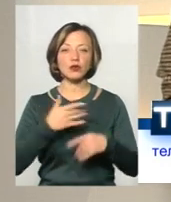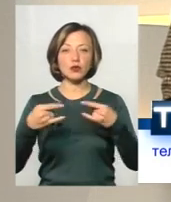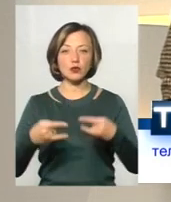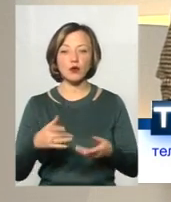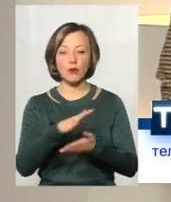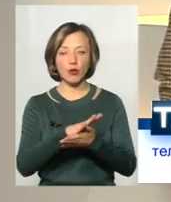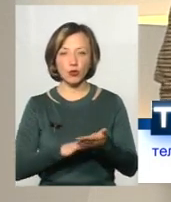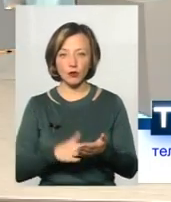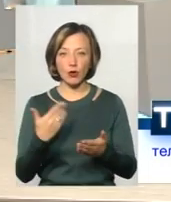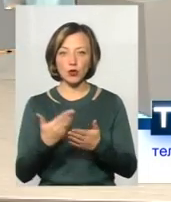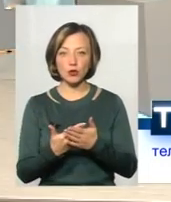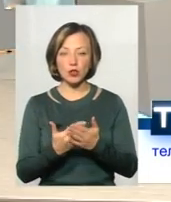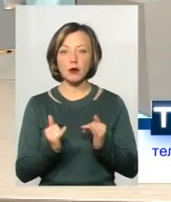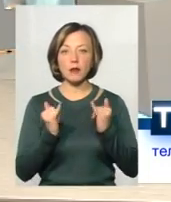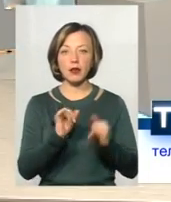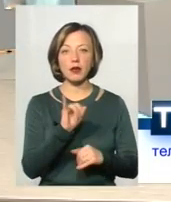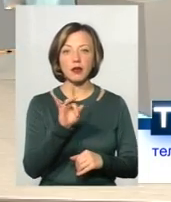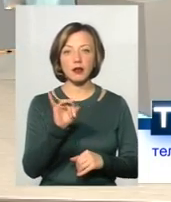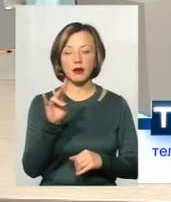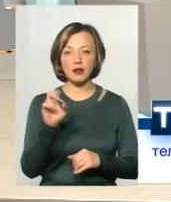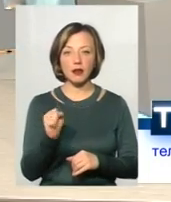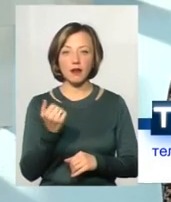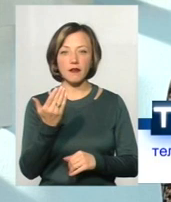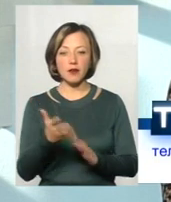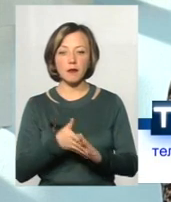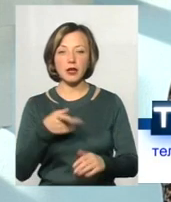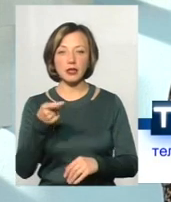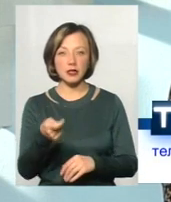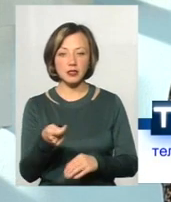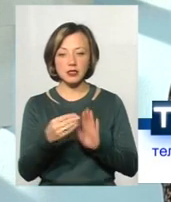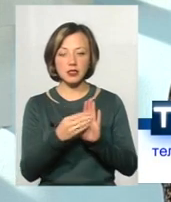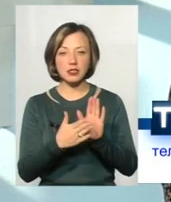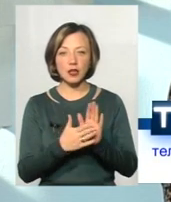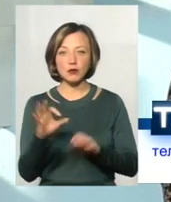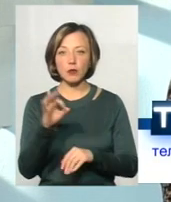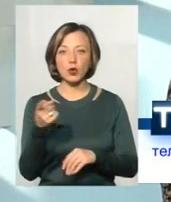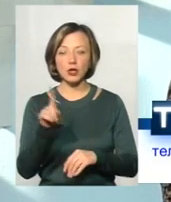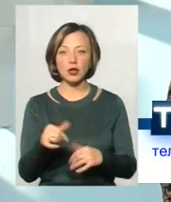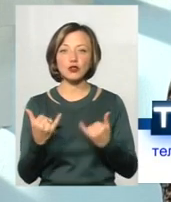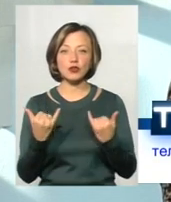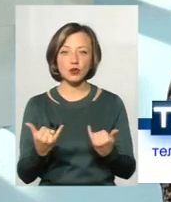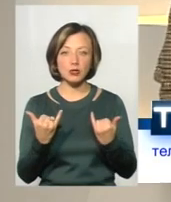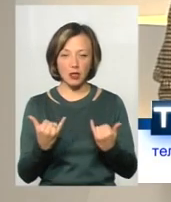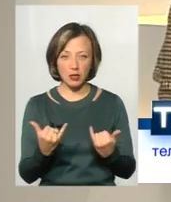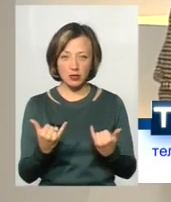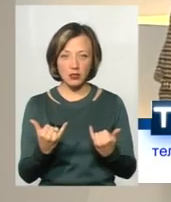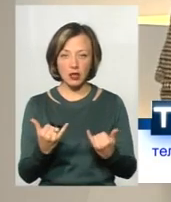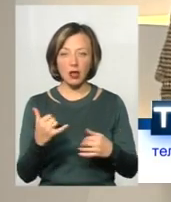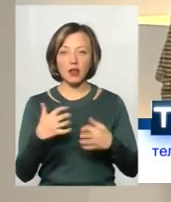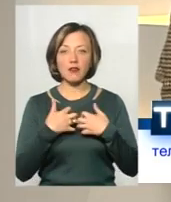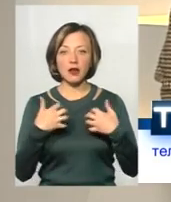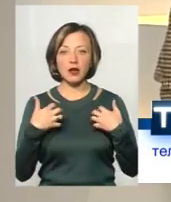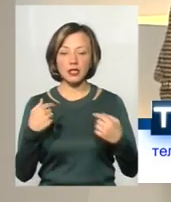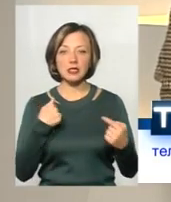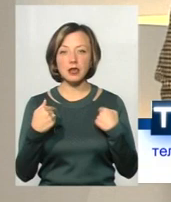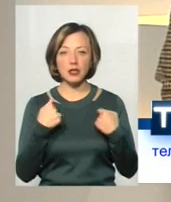ми продовжимо. Отож, пані Ірино, ви у петиції зазначили про те, що зараз тварини страждають